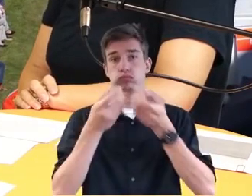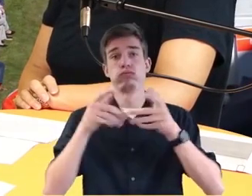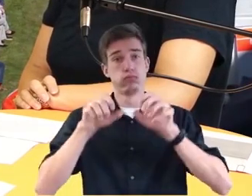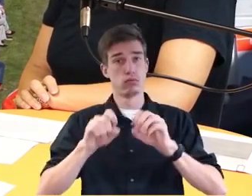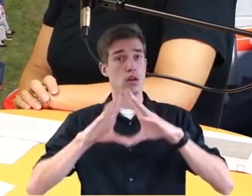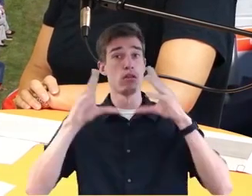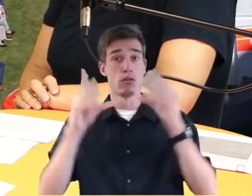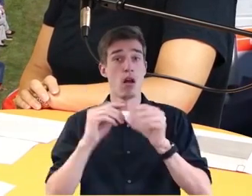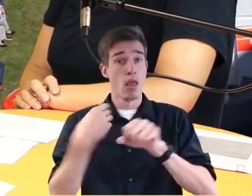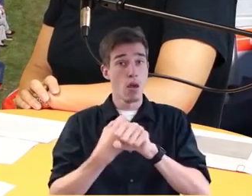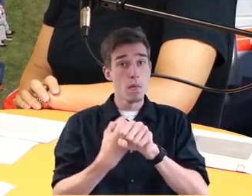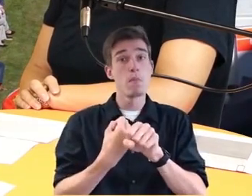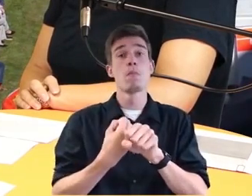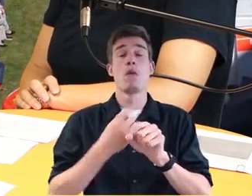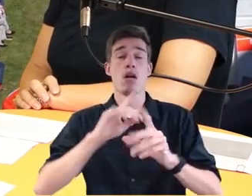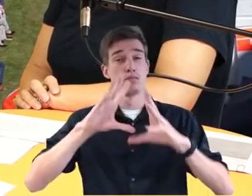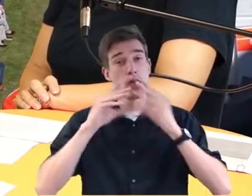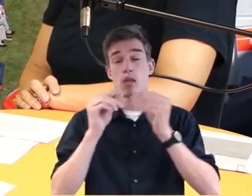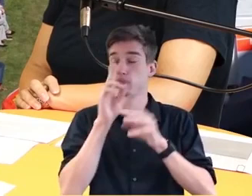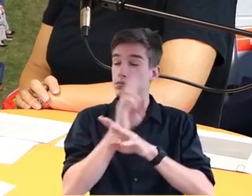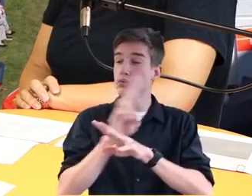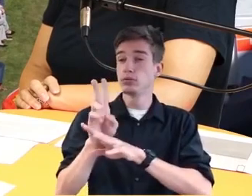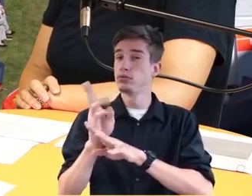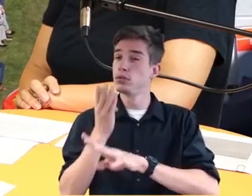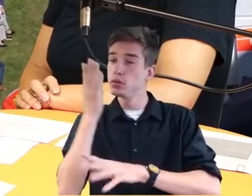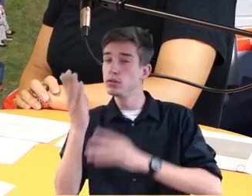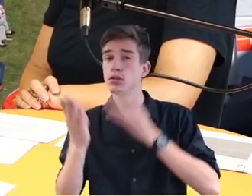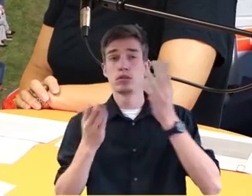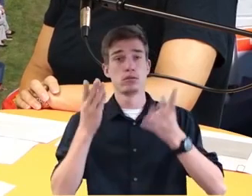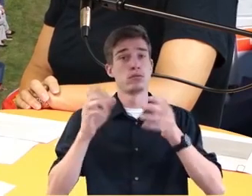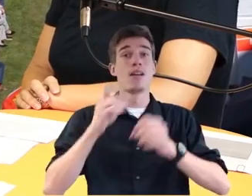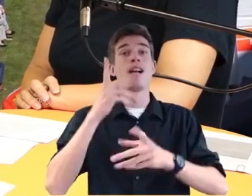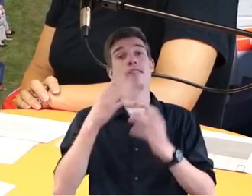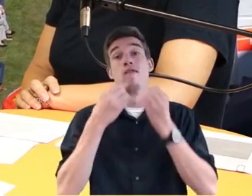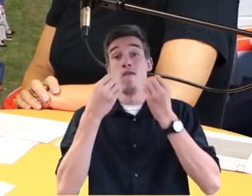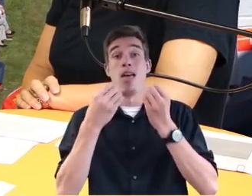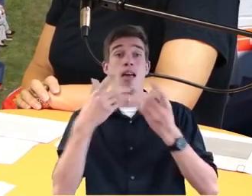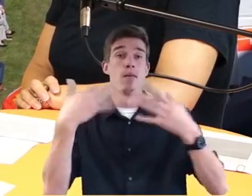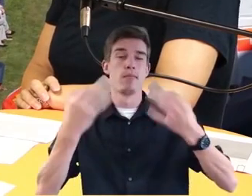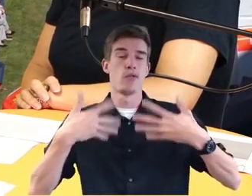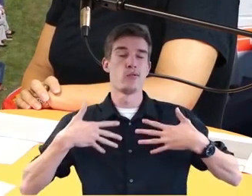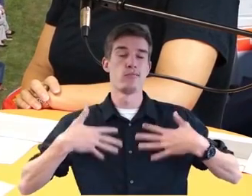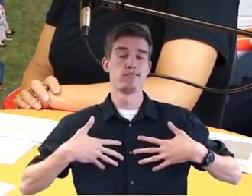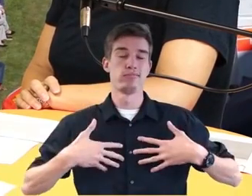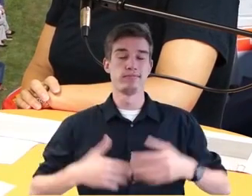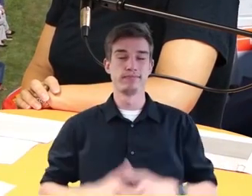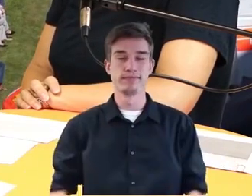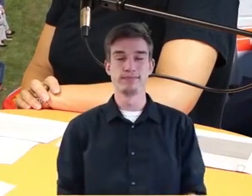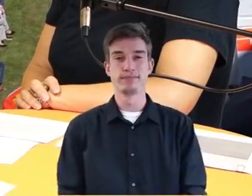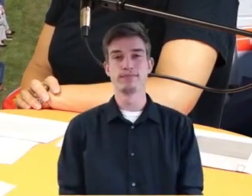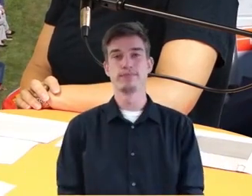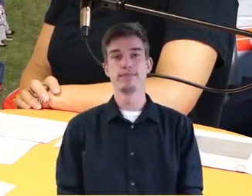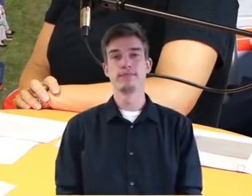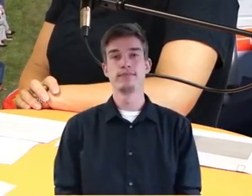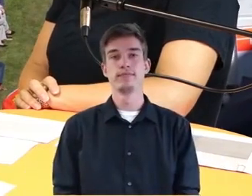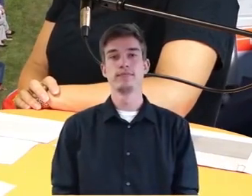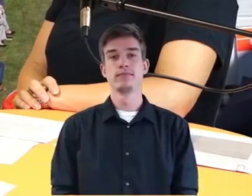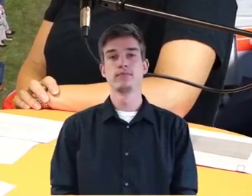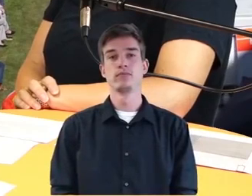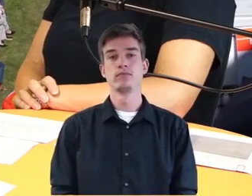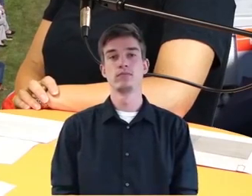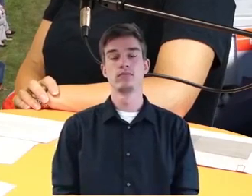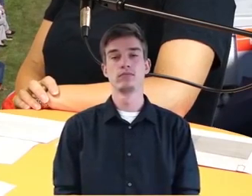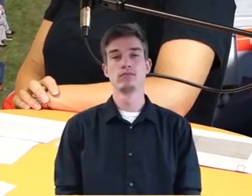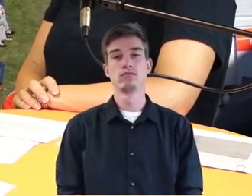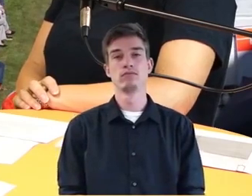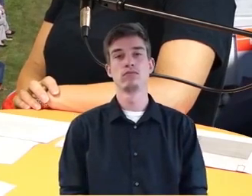zumindest von der Fahrseite her überall hin können, wenn der Fahrer es dann auch beherrscht. Und darüber hinaus haben wir Dinge,